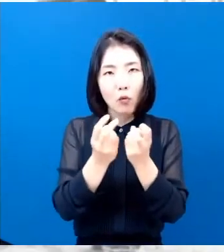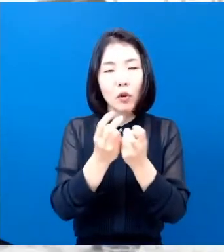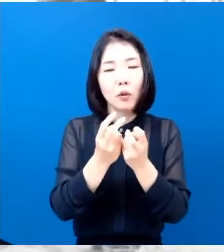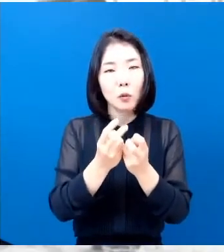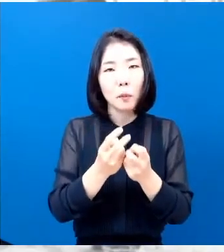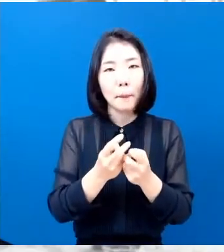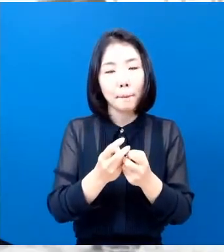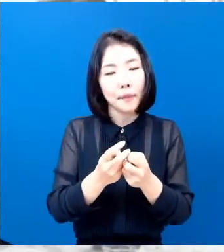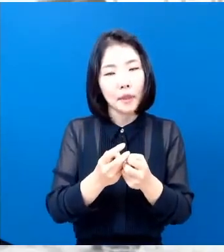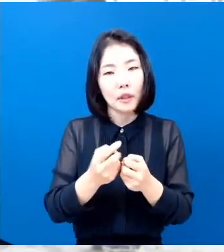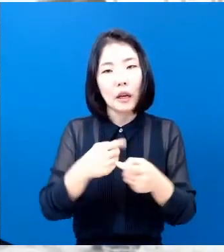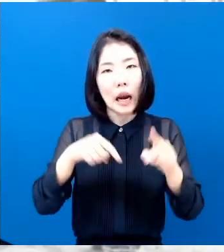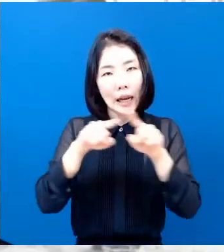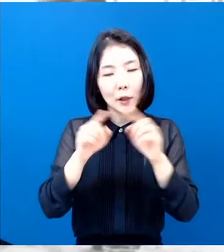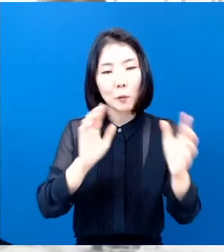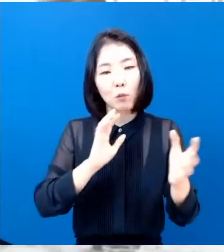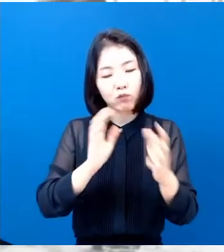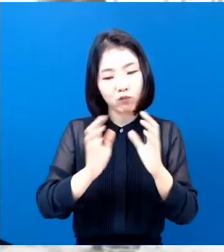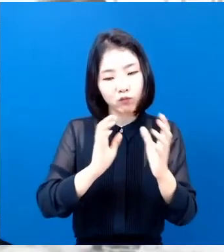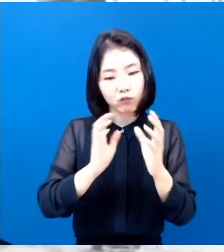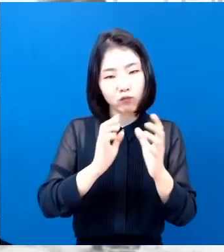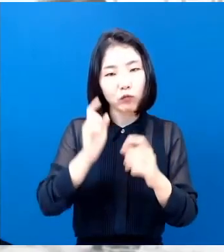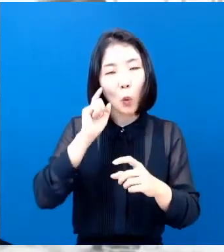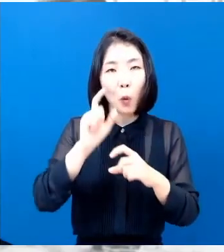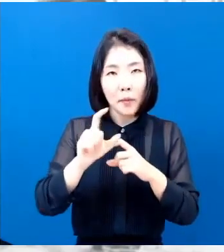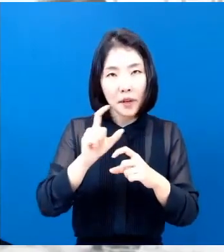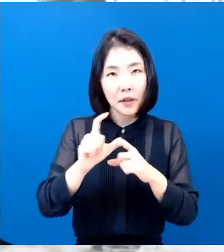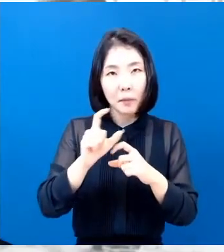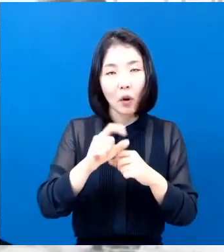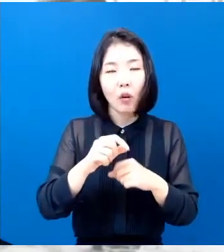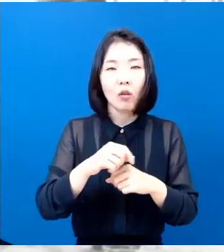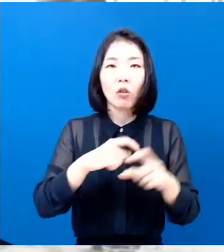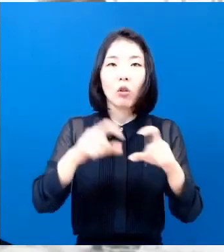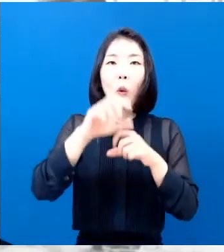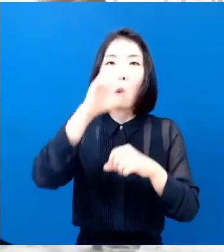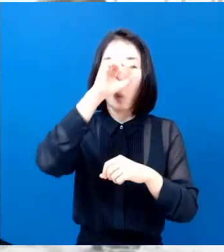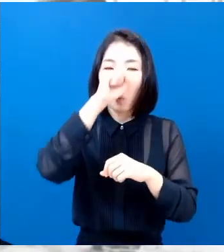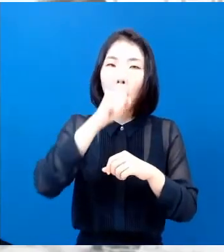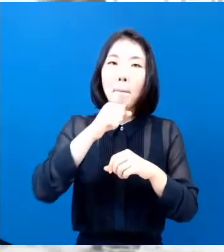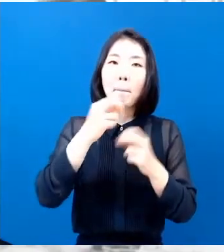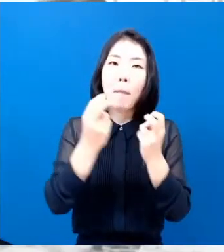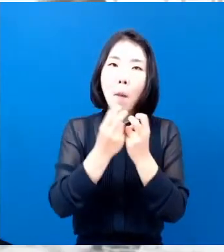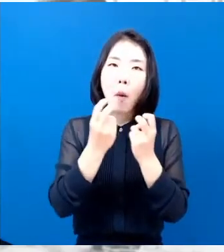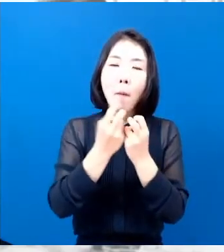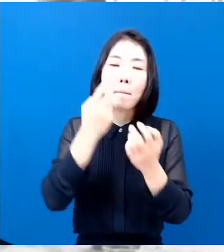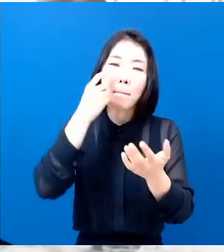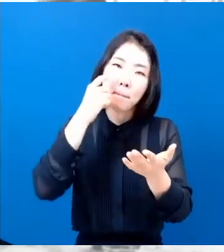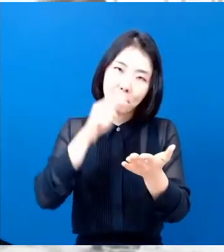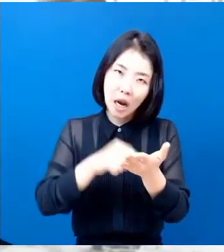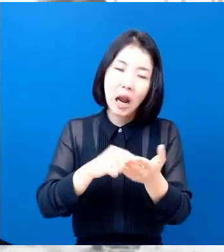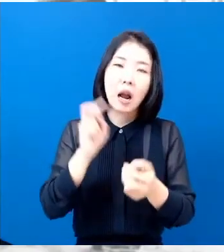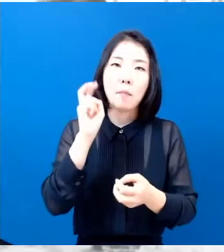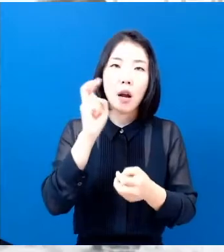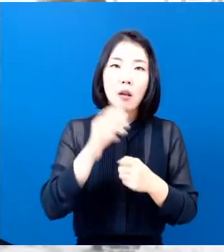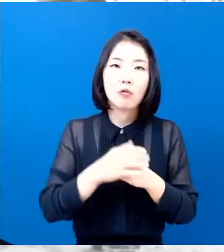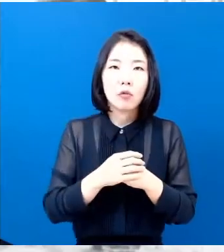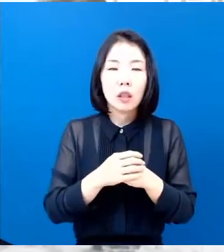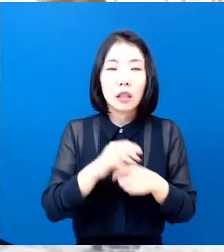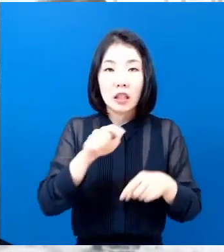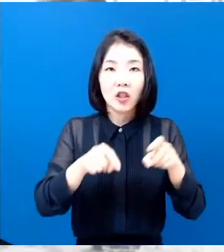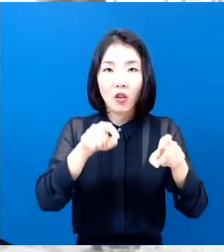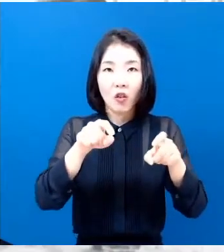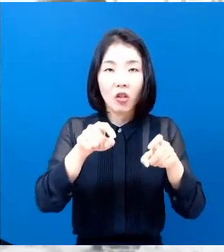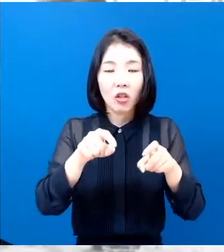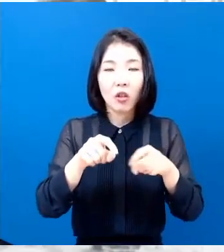좋은 방법을 찾지 않을까 생각합니다 우리가 실천한 작은 사례들이 하나하나 모인다면 호러 나서